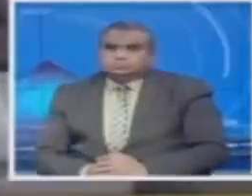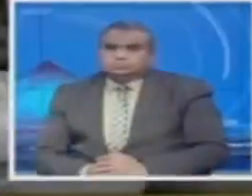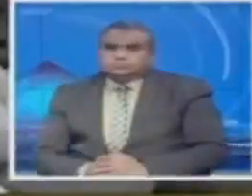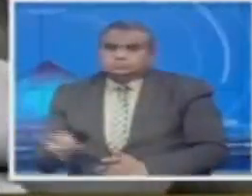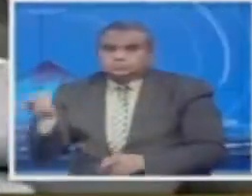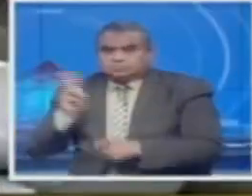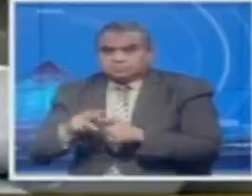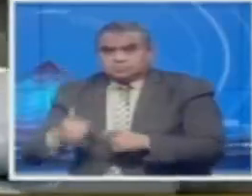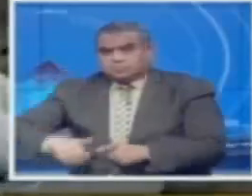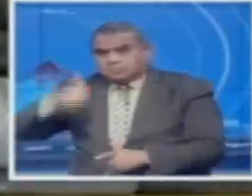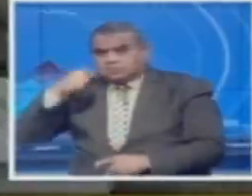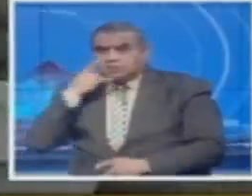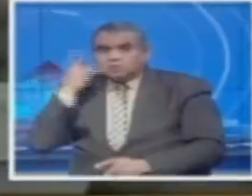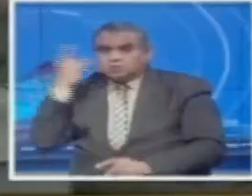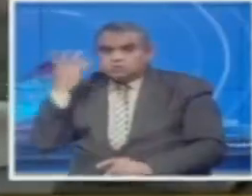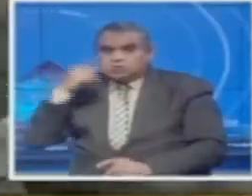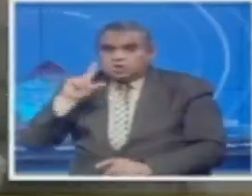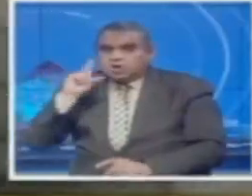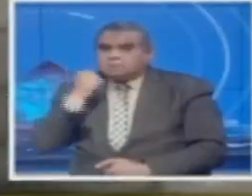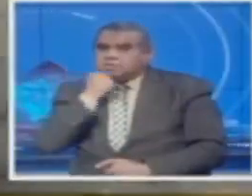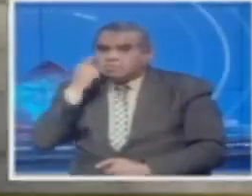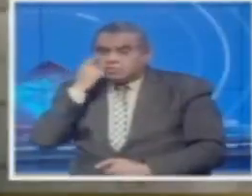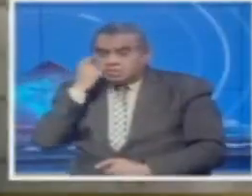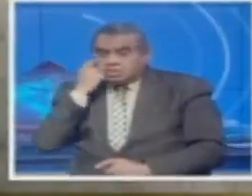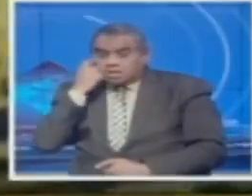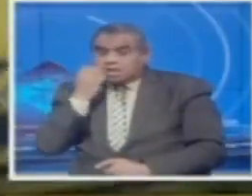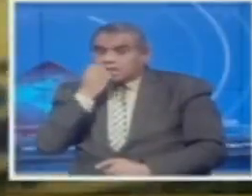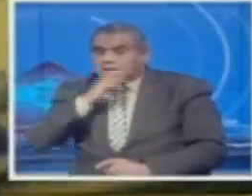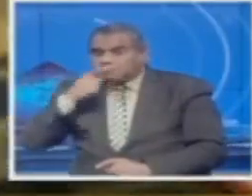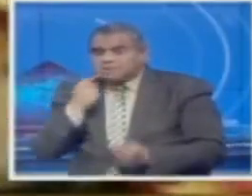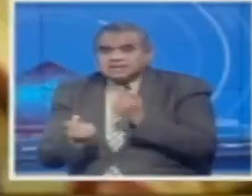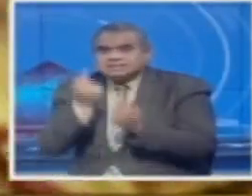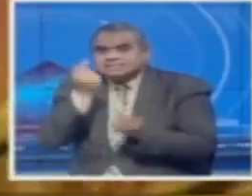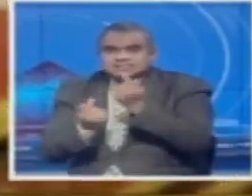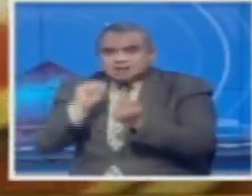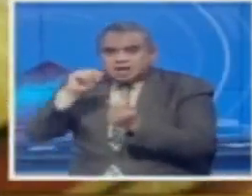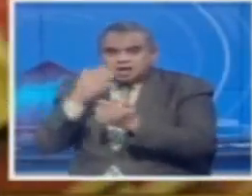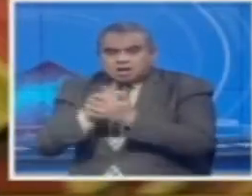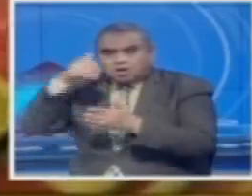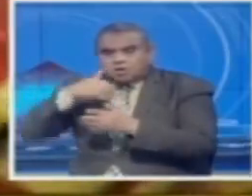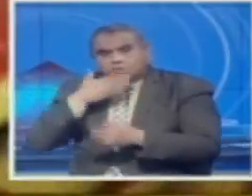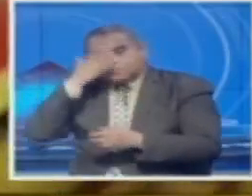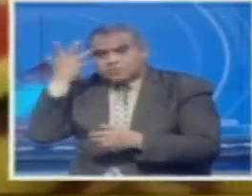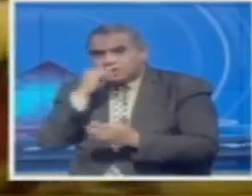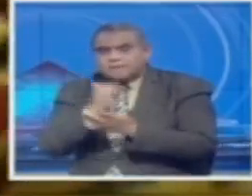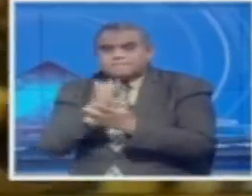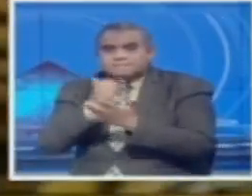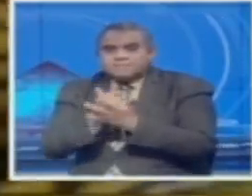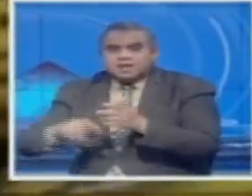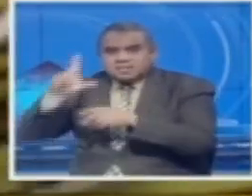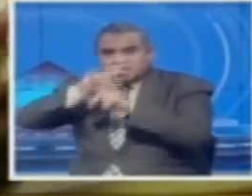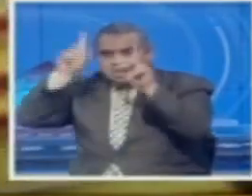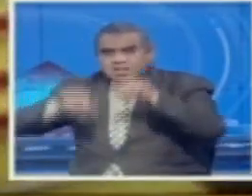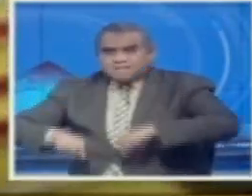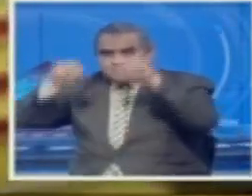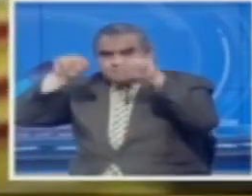كما نجحت الإدارة في ضبط 15 طن أسمدة زراعية غير معلن عن أسعارها بحوزة المسؤول عن محل لتجارة